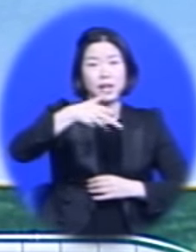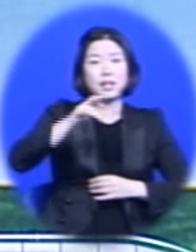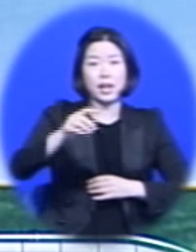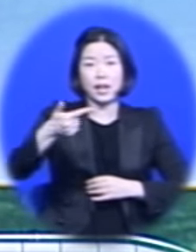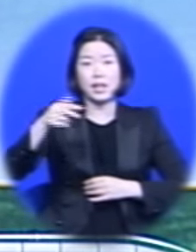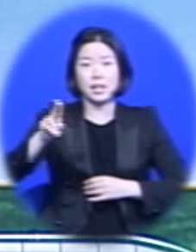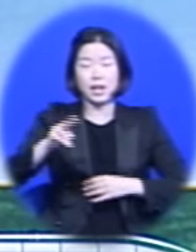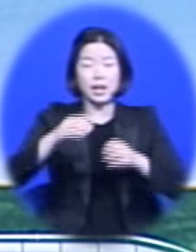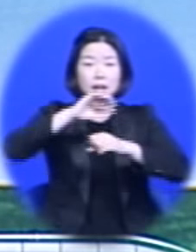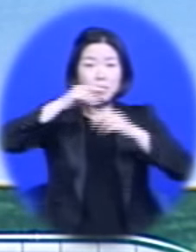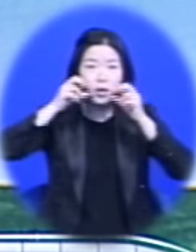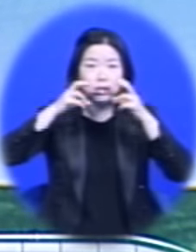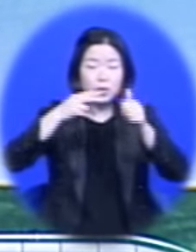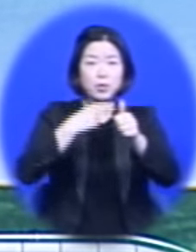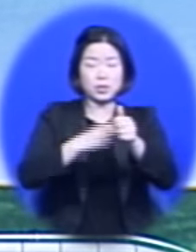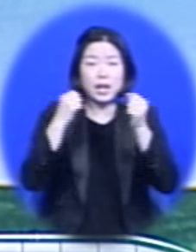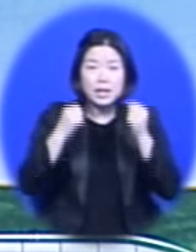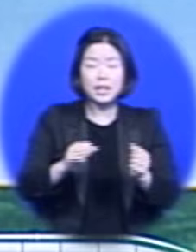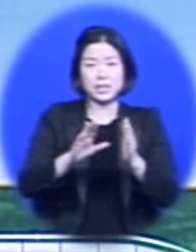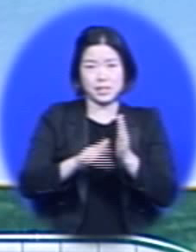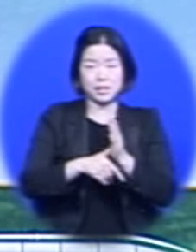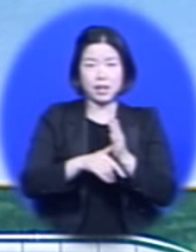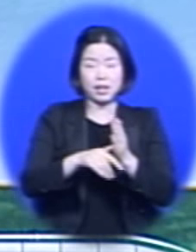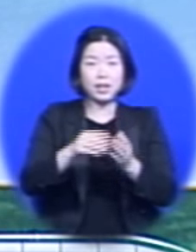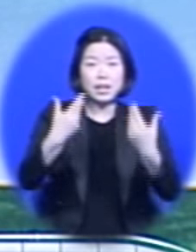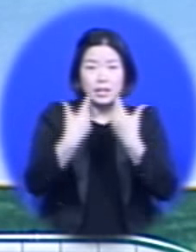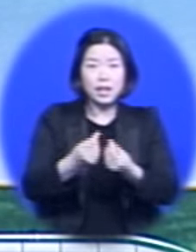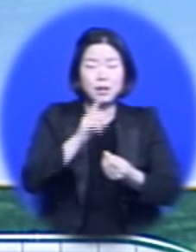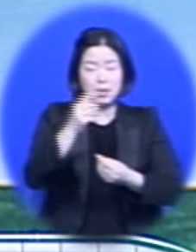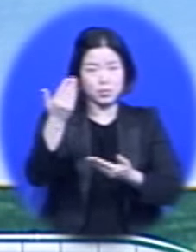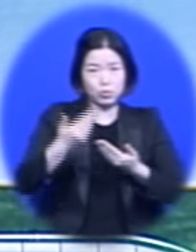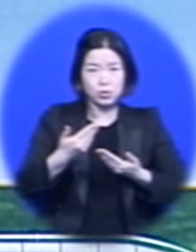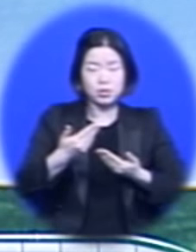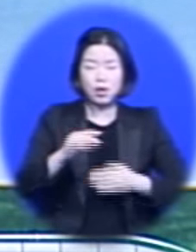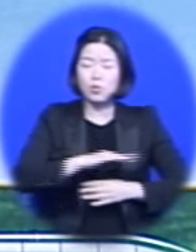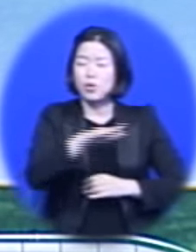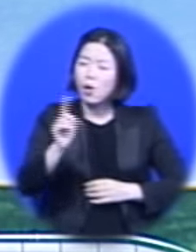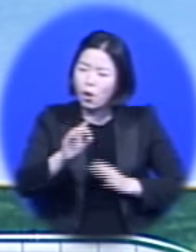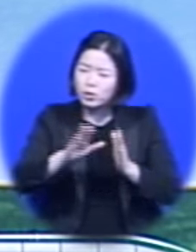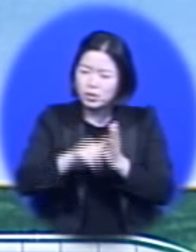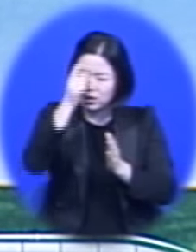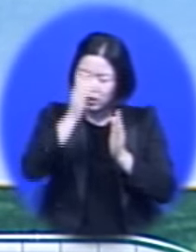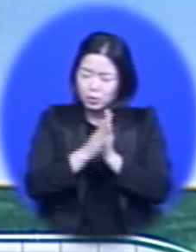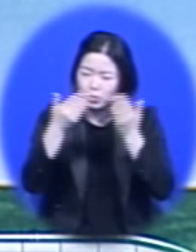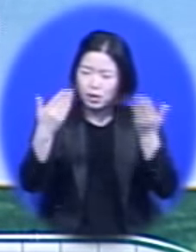계셨을 때 그때 이야기를 하시면서 우리가 어떤 때는 정말 기도할 수가